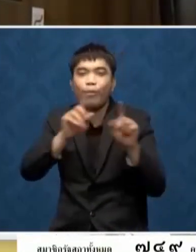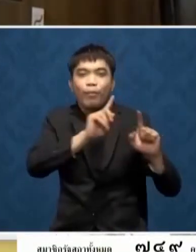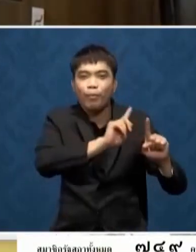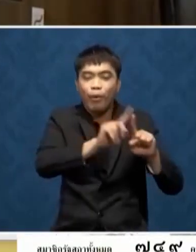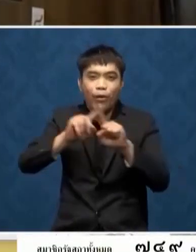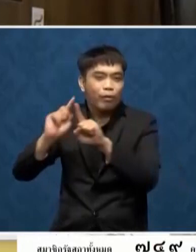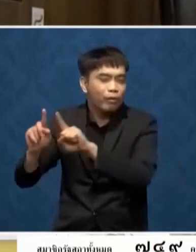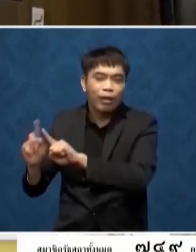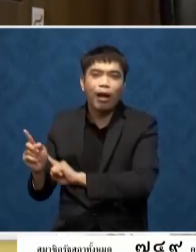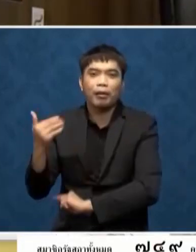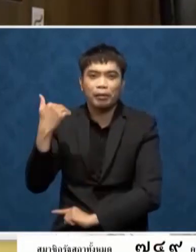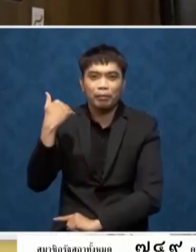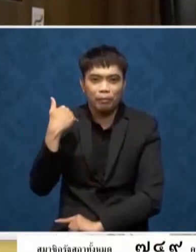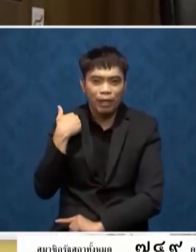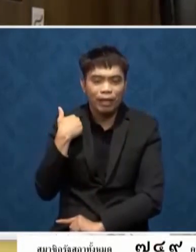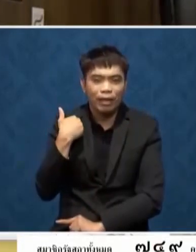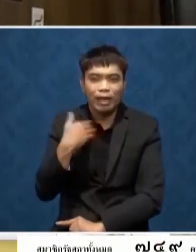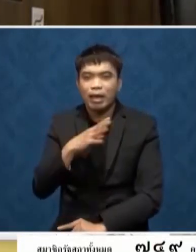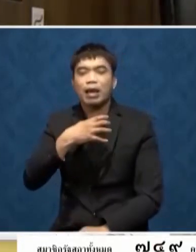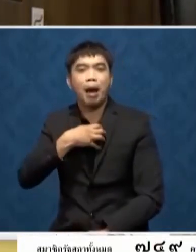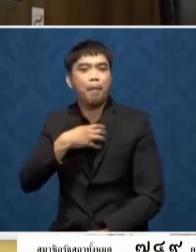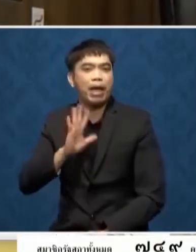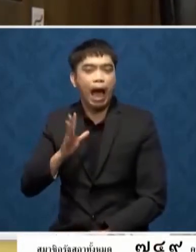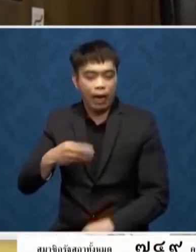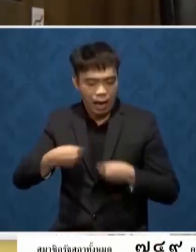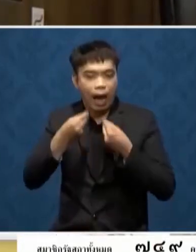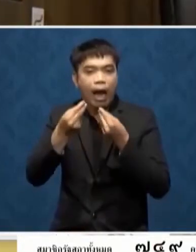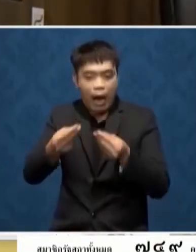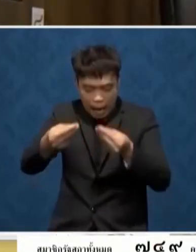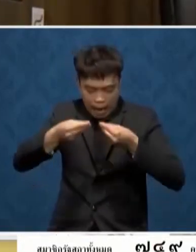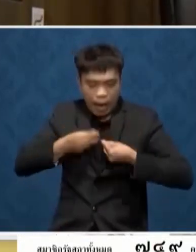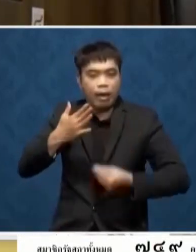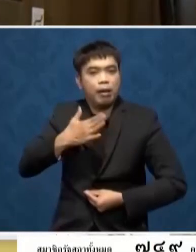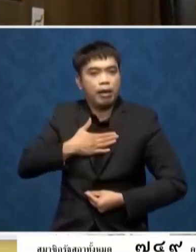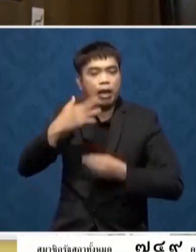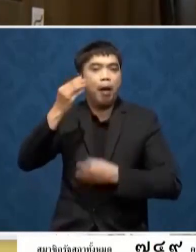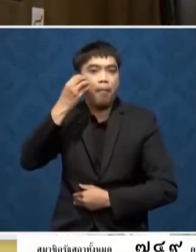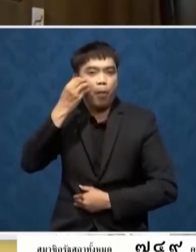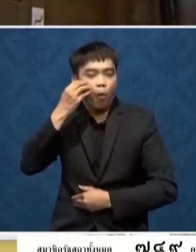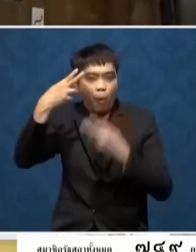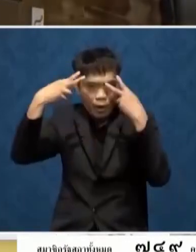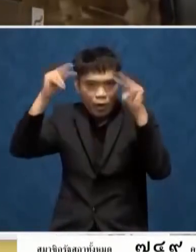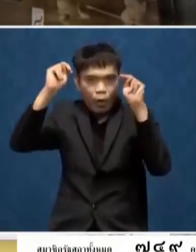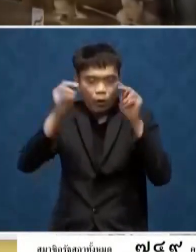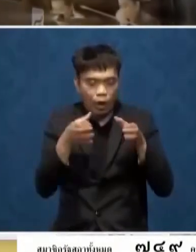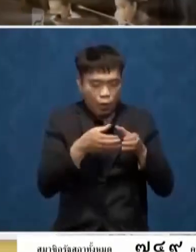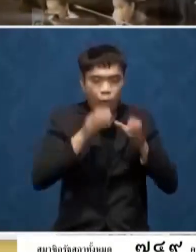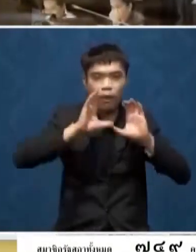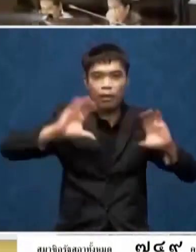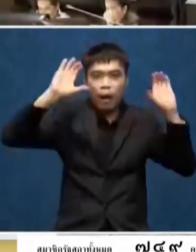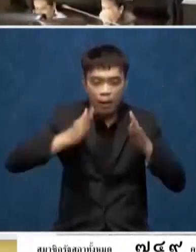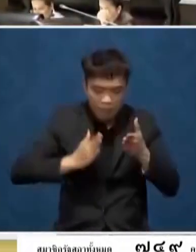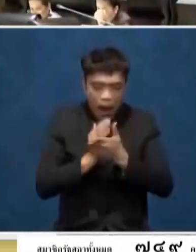พวกนะครับที่ต้องการจะสกัดกั้นไม่ให้ผมเป็นนายกรัฐมนตรีไม่ต้องการให้รัฐบาลเสียงข้างมากตั้งรัฐบาลได้เพราะ